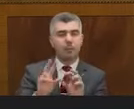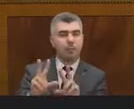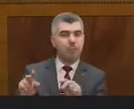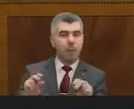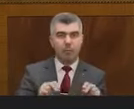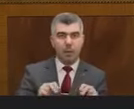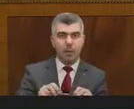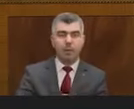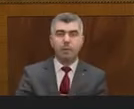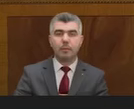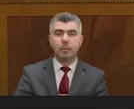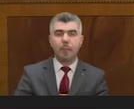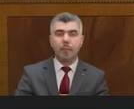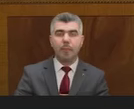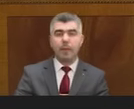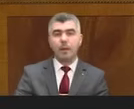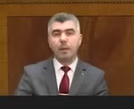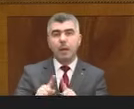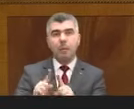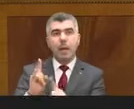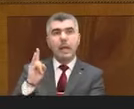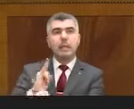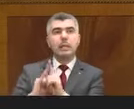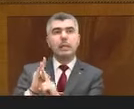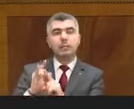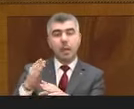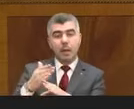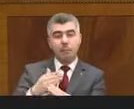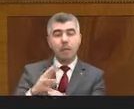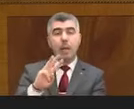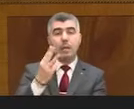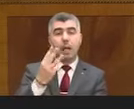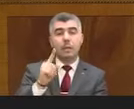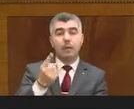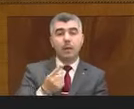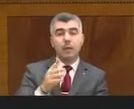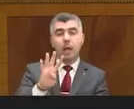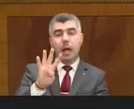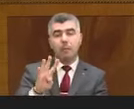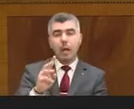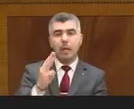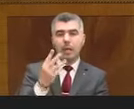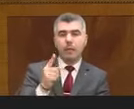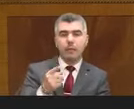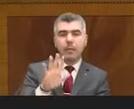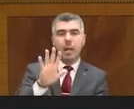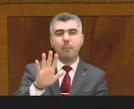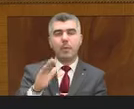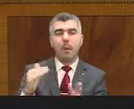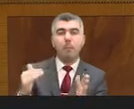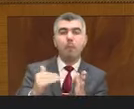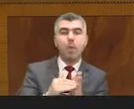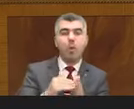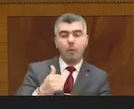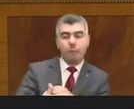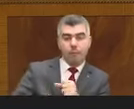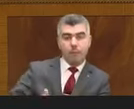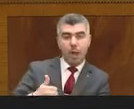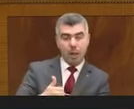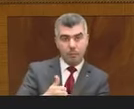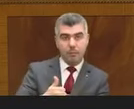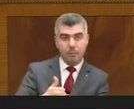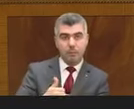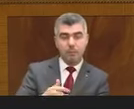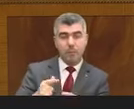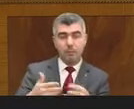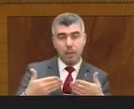رقم اللي كان كيكون عندنا الأدنى اللي كان كيكون عندنا 3.4 3.5 مليون كل سنة. وهذا الشيء